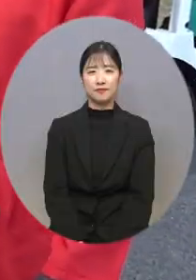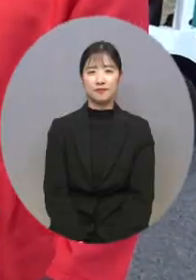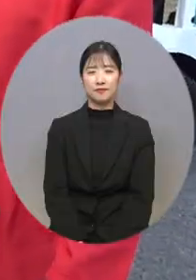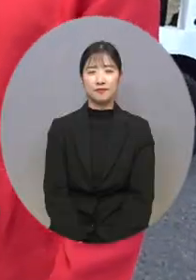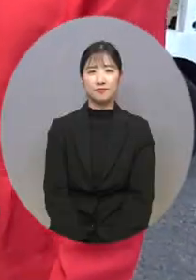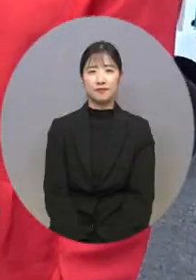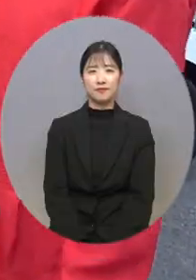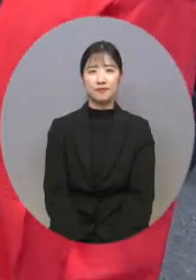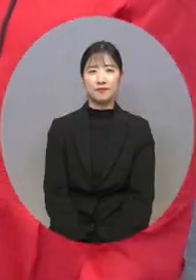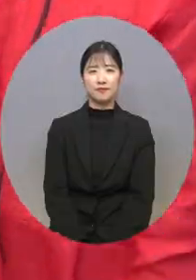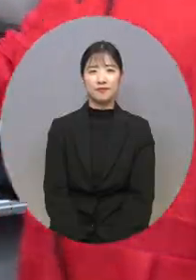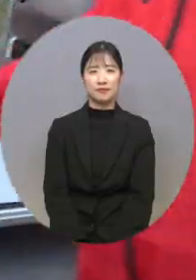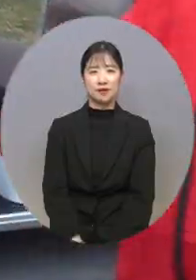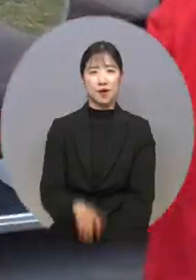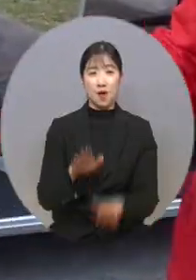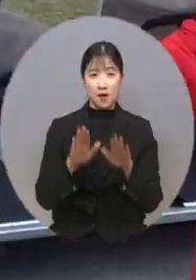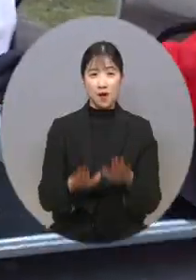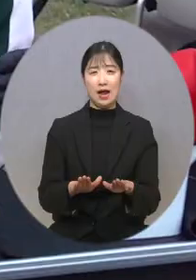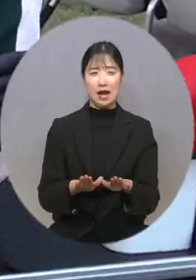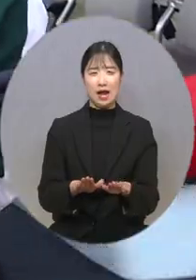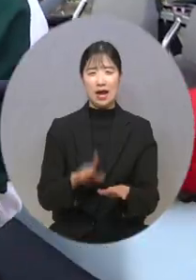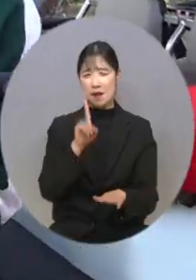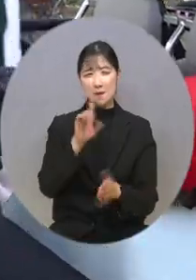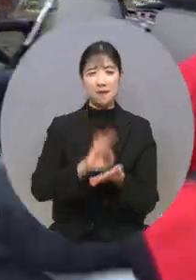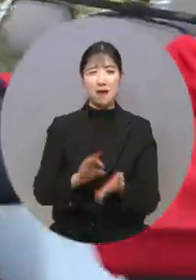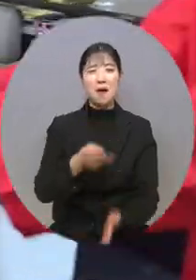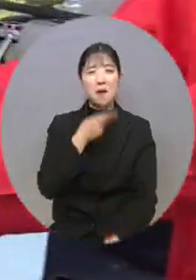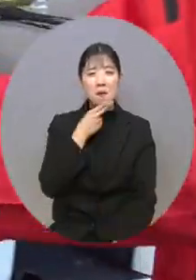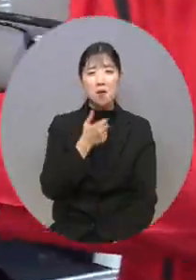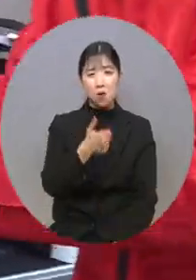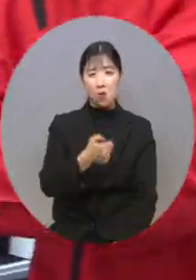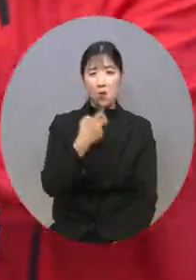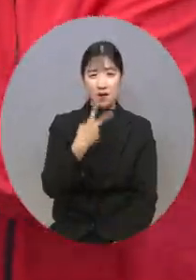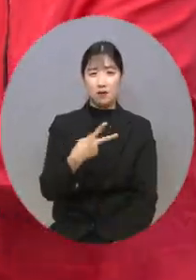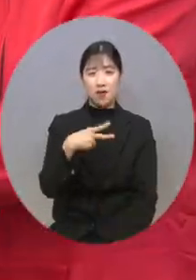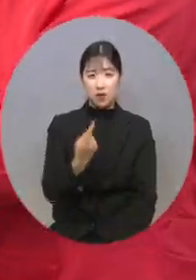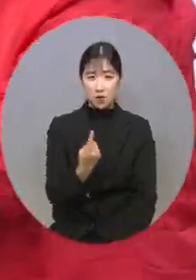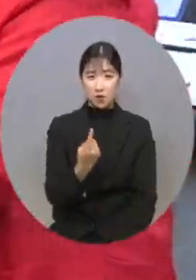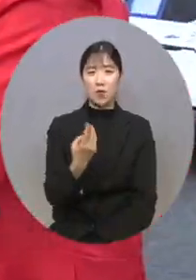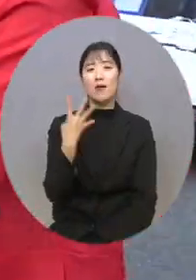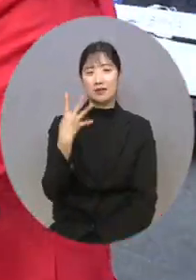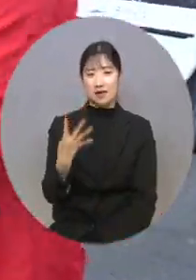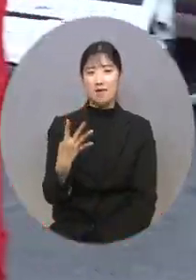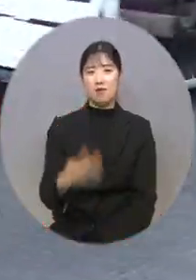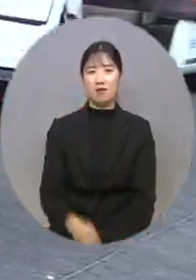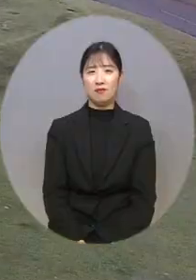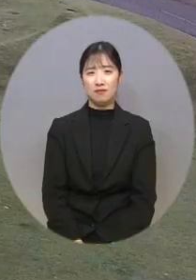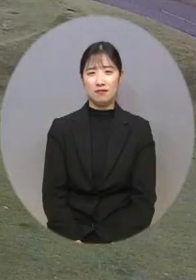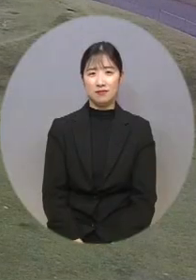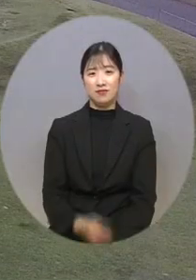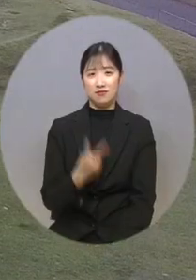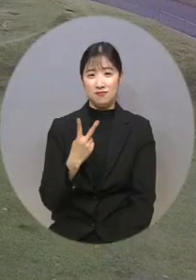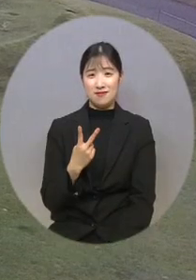오늘 한 번도 안 쓴 52도랑 4번. 두 개. 언제 주나요?